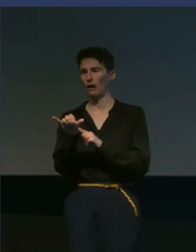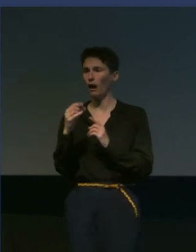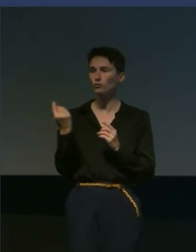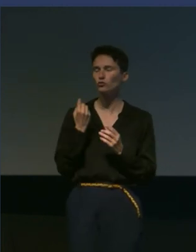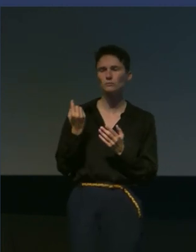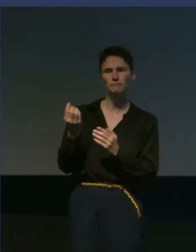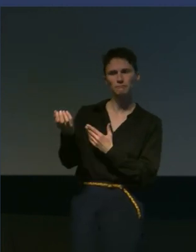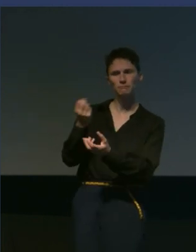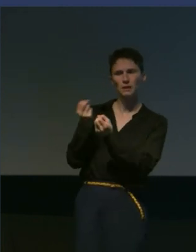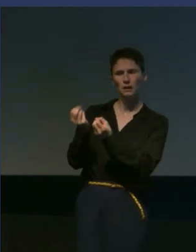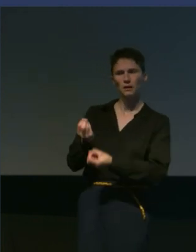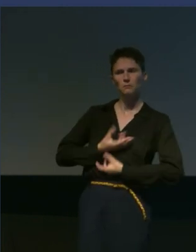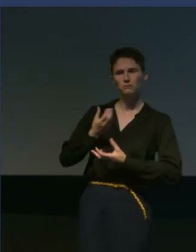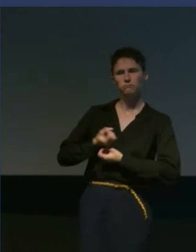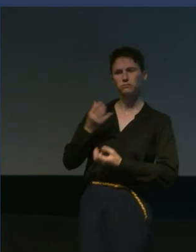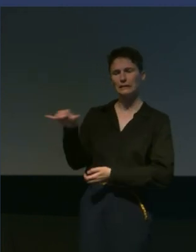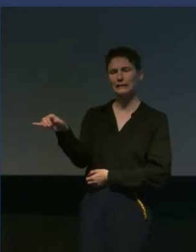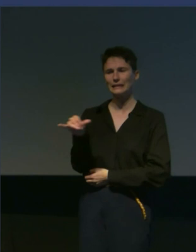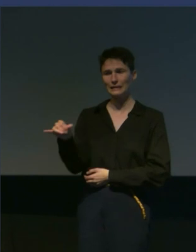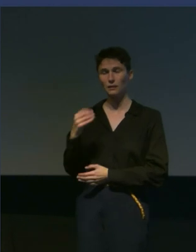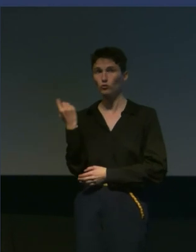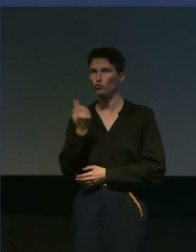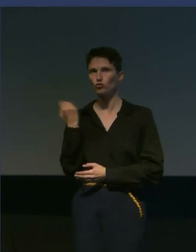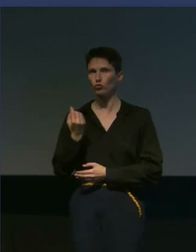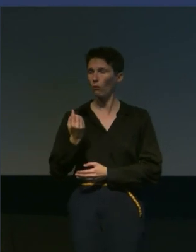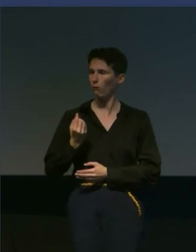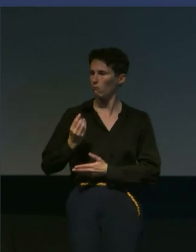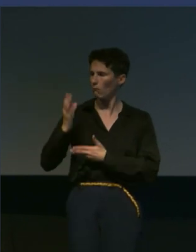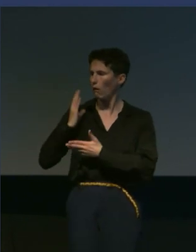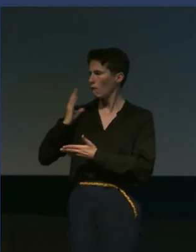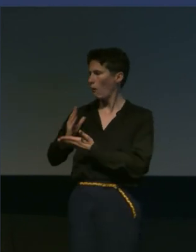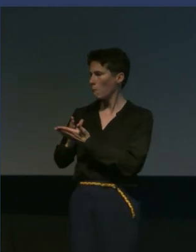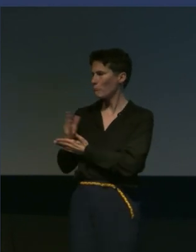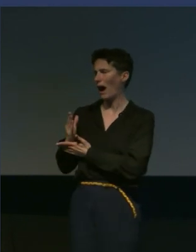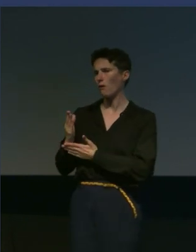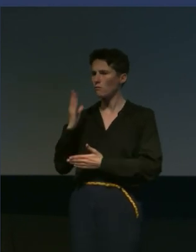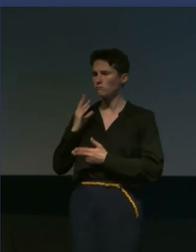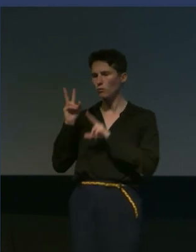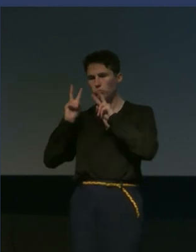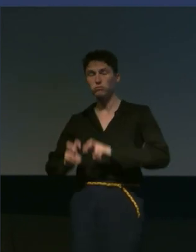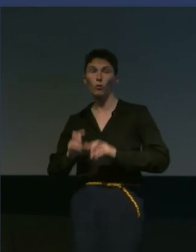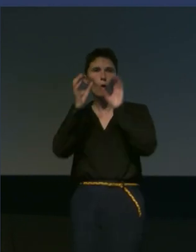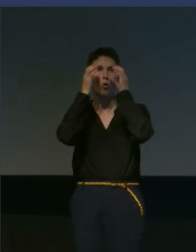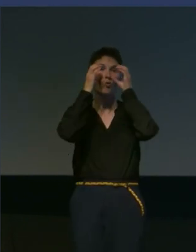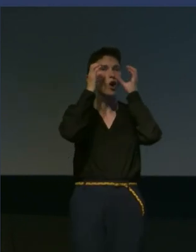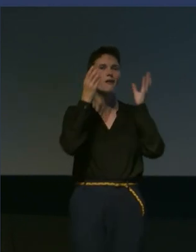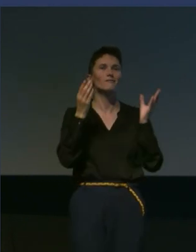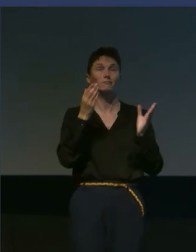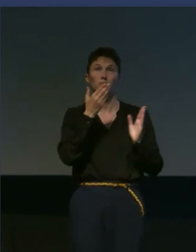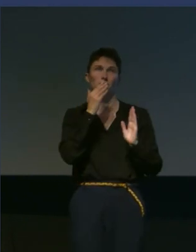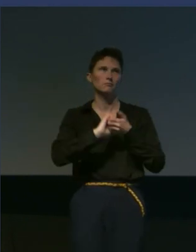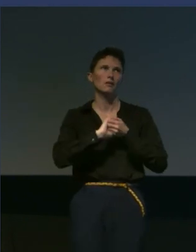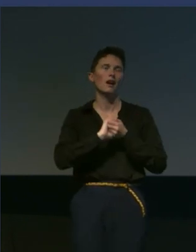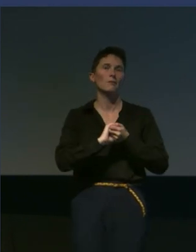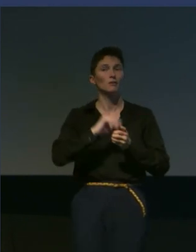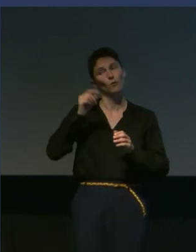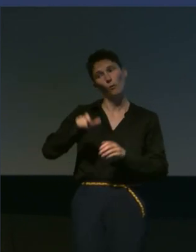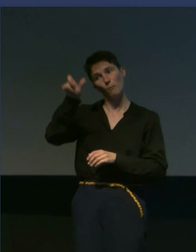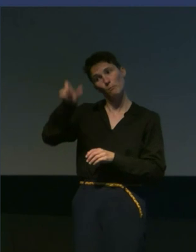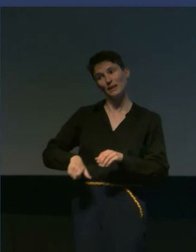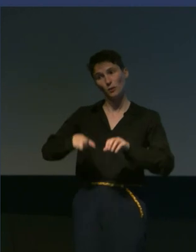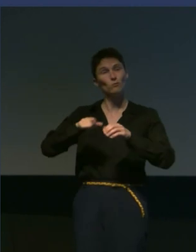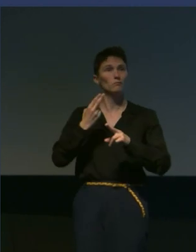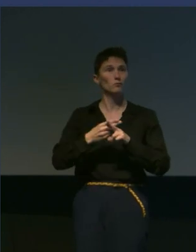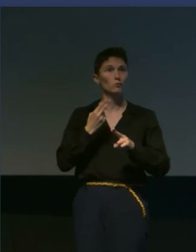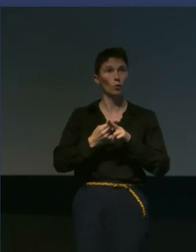au mieux. Vous regardez le pedigree de la personne. Toujours important. Google est notre meilleur ami. Il y a juste à taper le nom de la personne qui apparaît